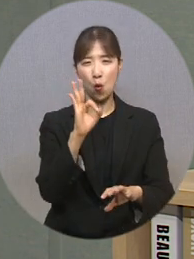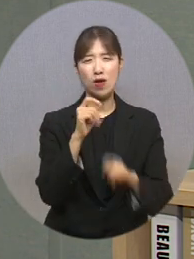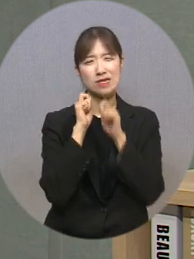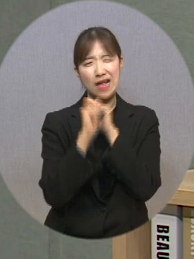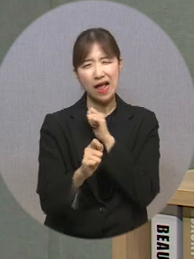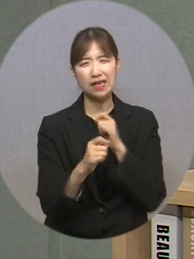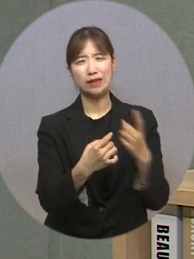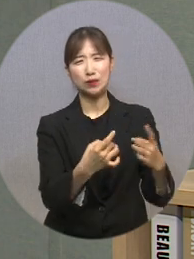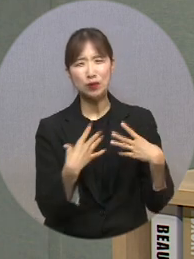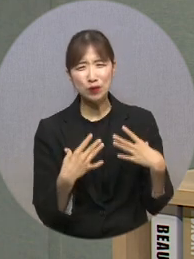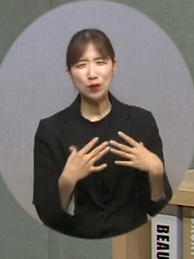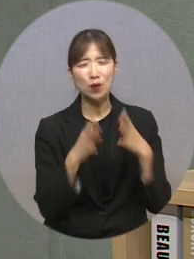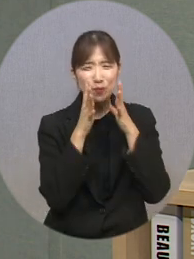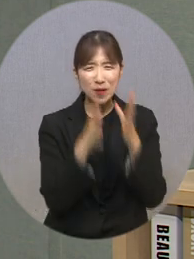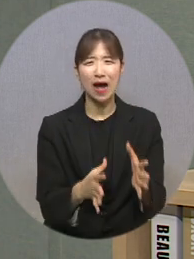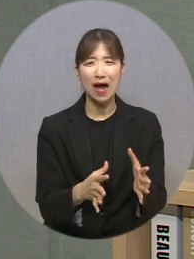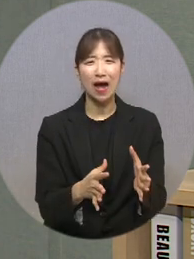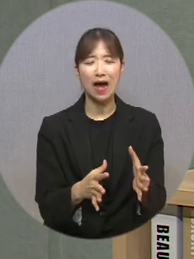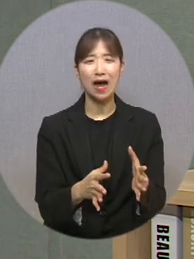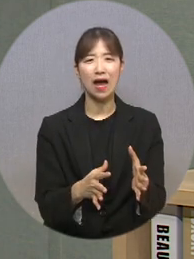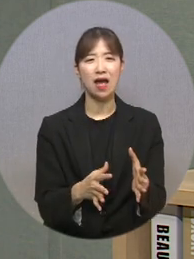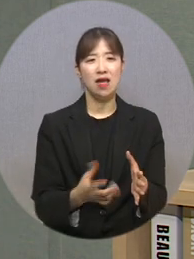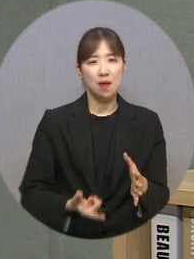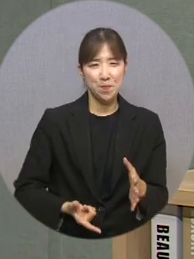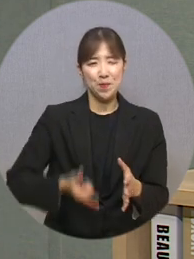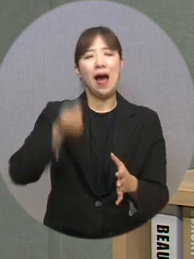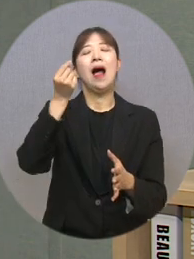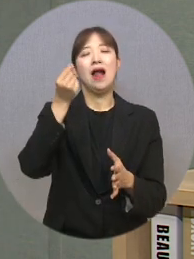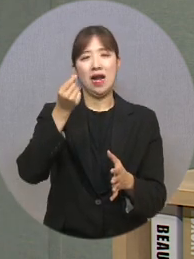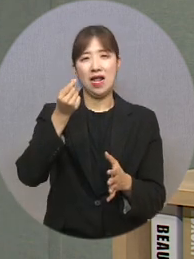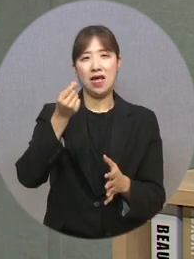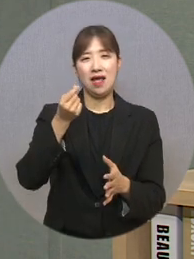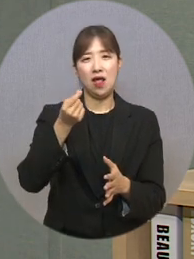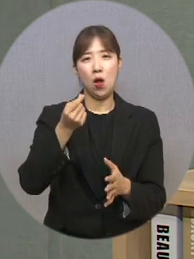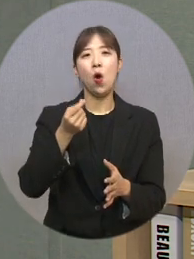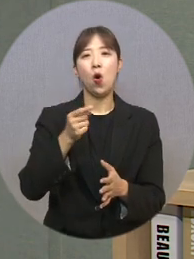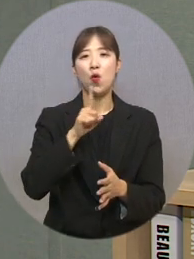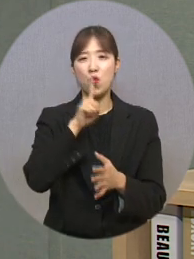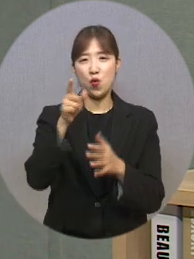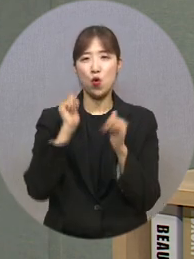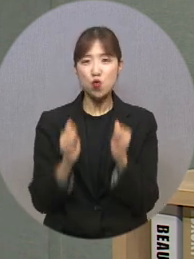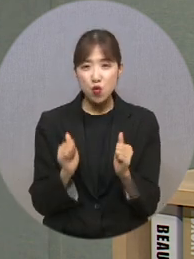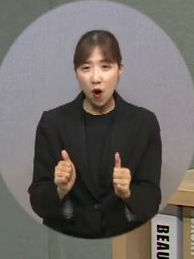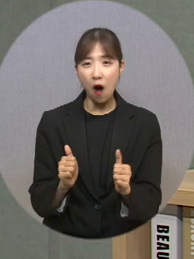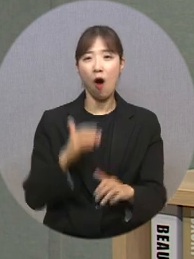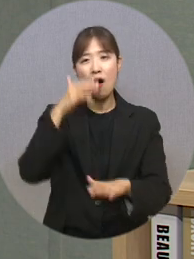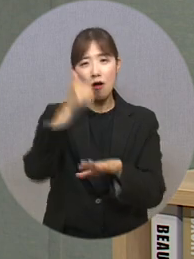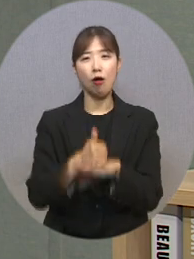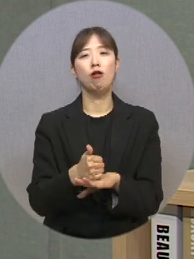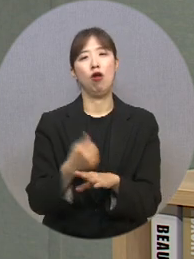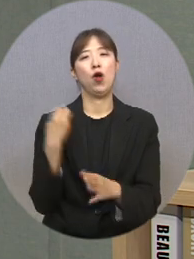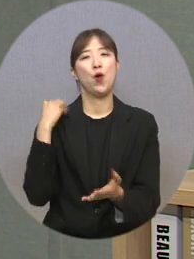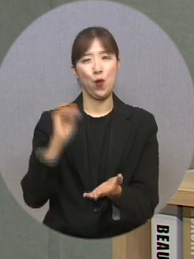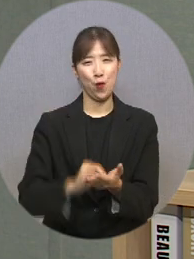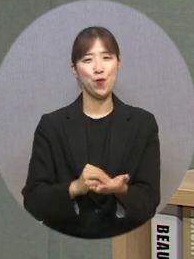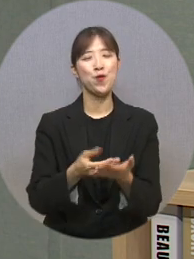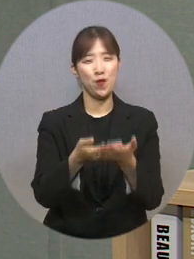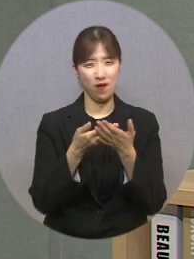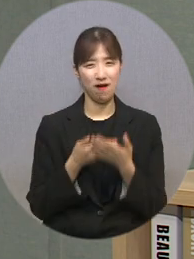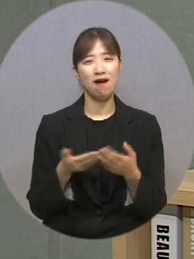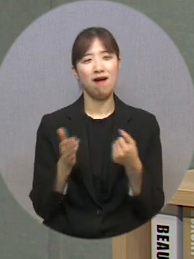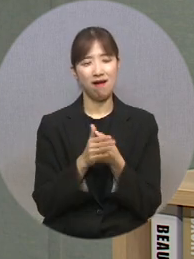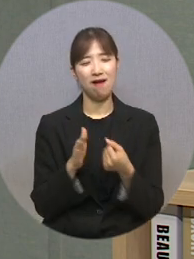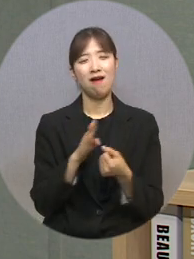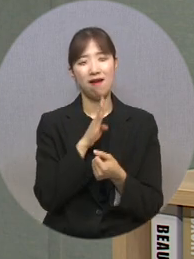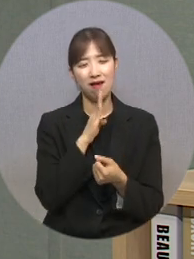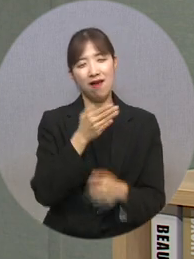사기당한 돈을 아주 신속하게 소송을 했더니 찾아주었다고 그래서 참